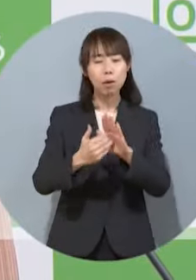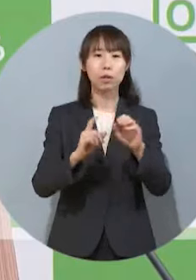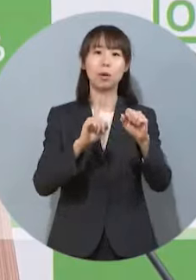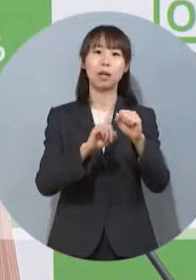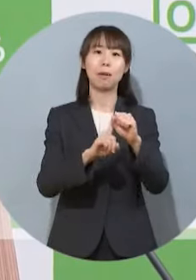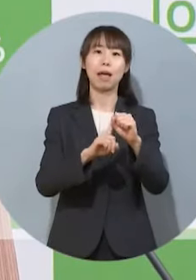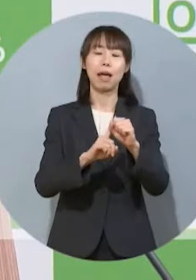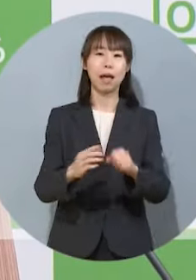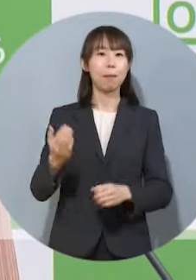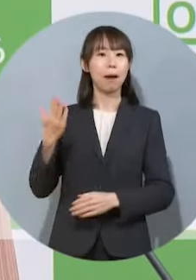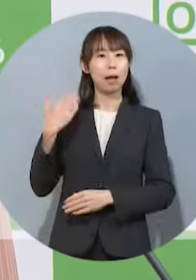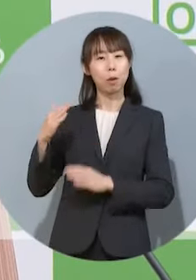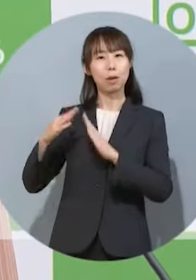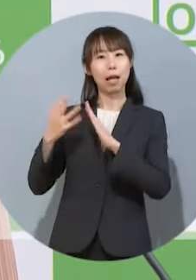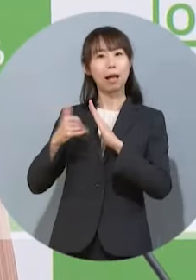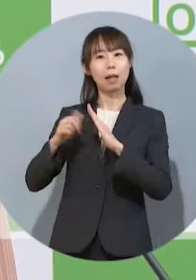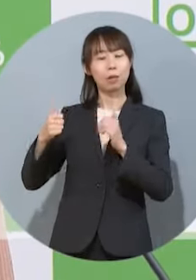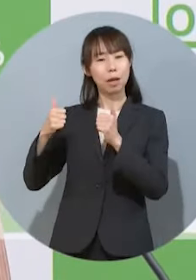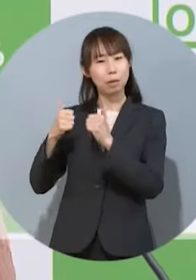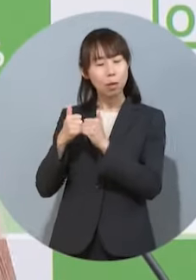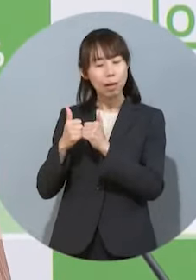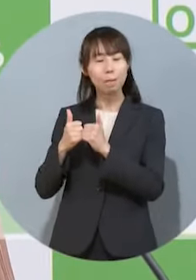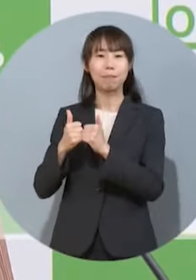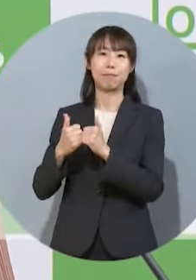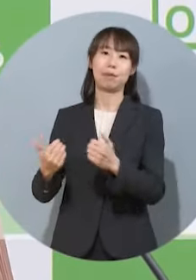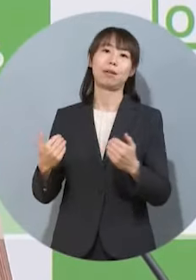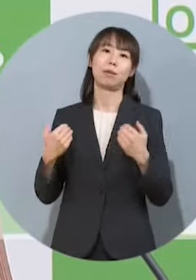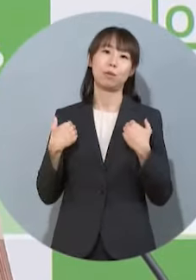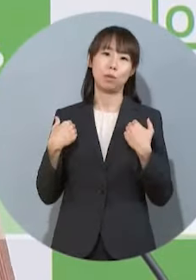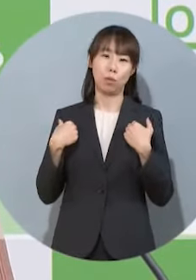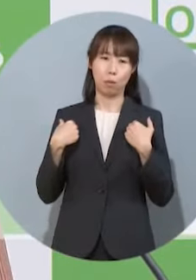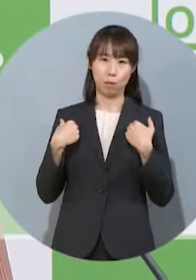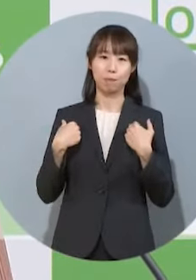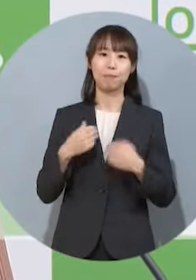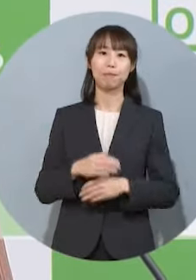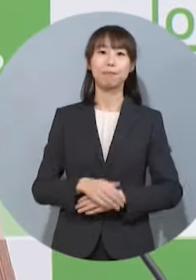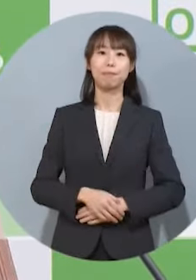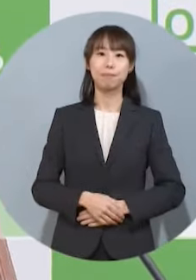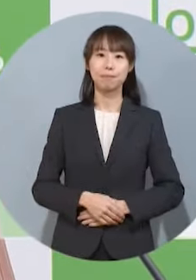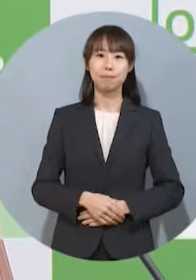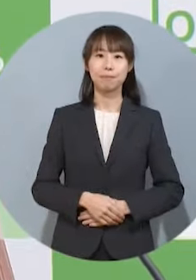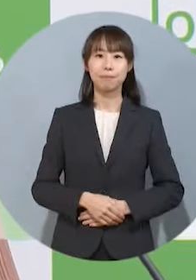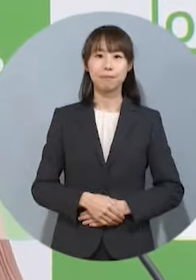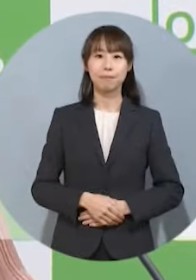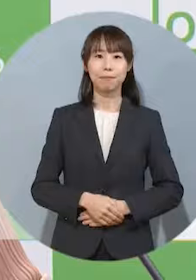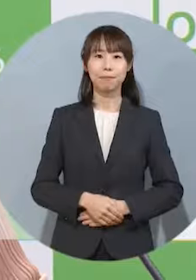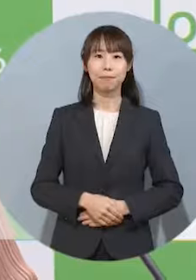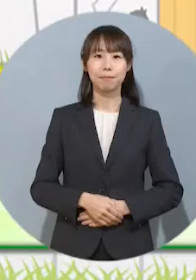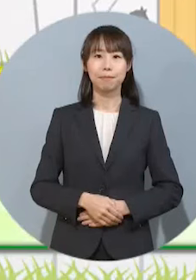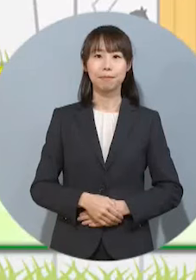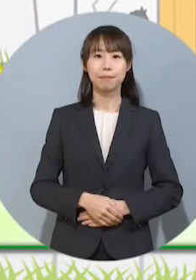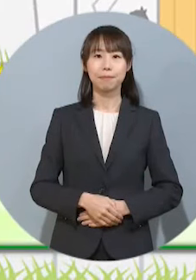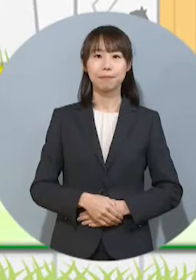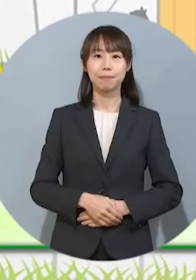てご家族で話し合っておく、そういったことが必要でございます。